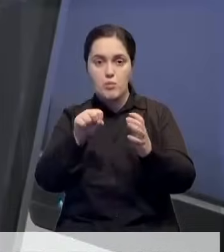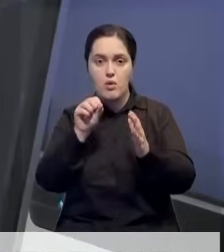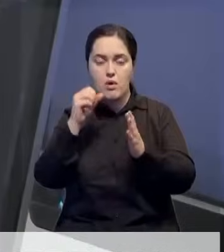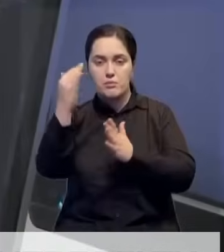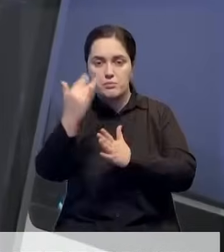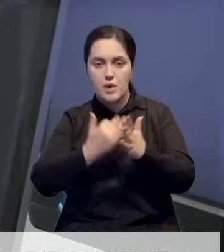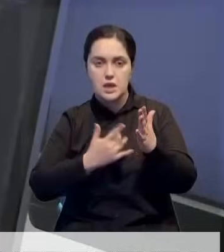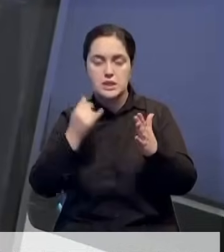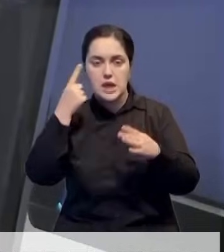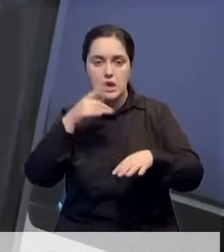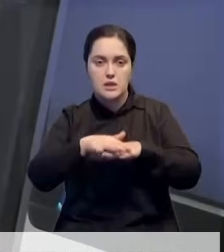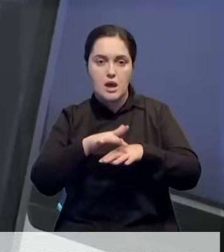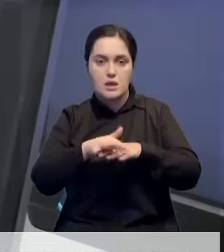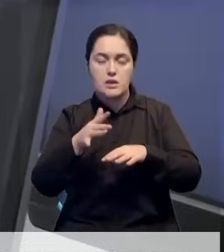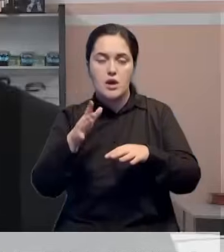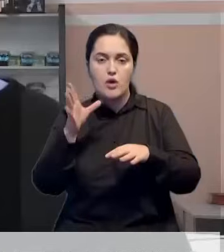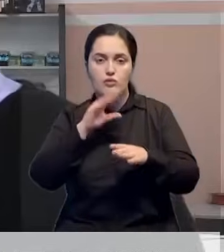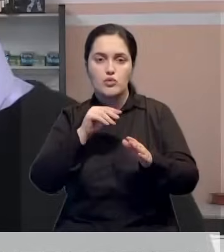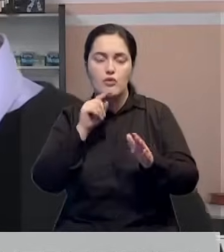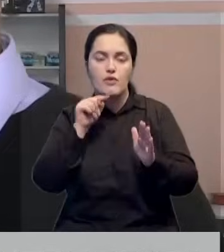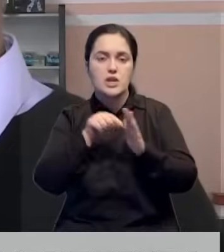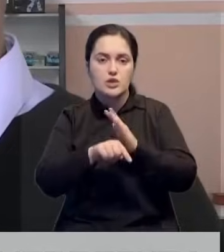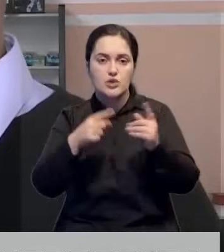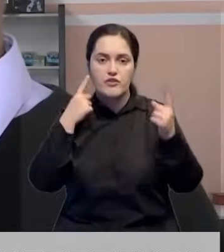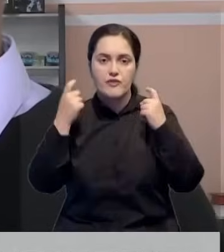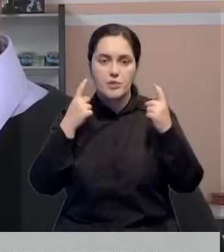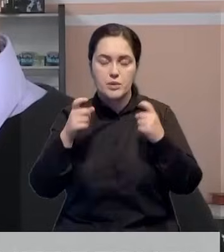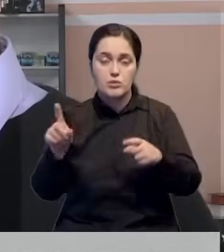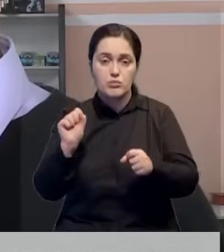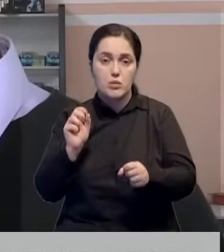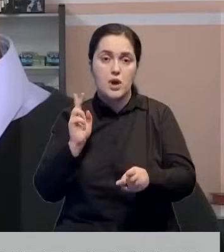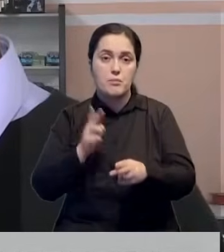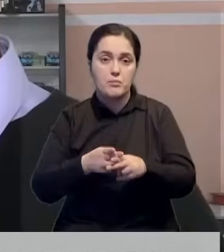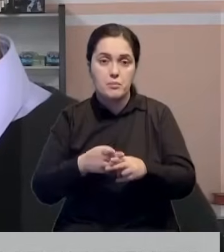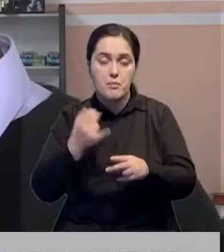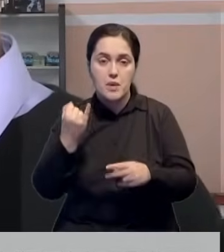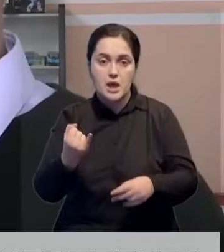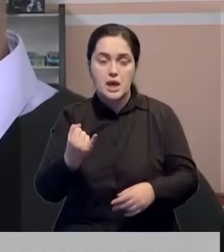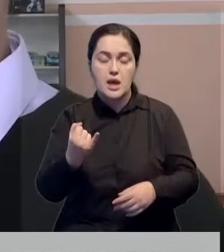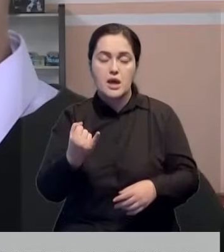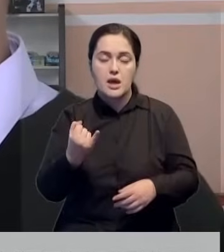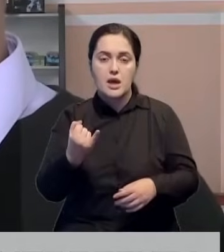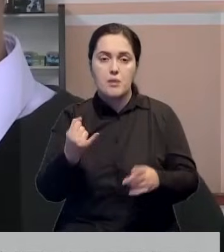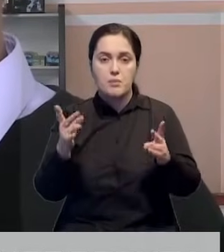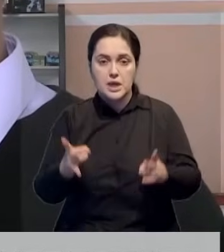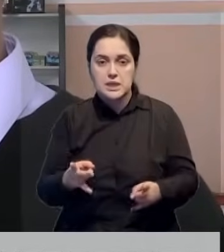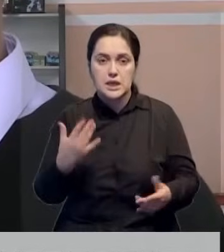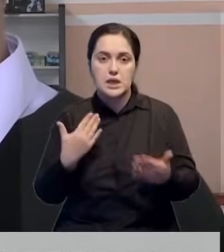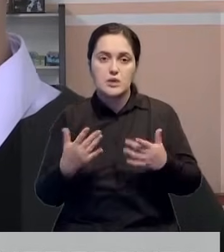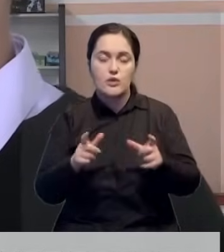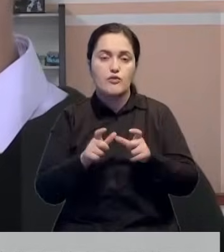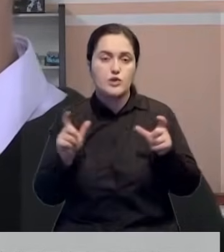и анализировать всю входящую информацию. Оно может предотвратить плохие последствия, например, если в